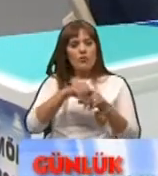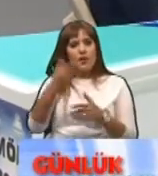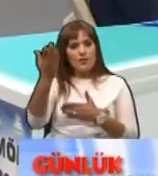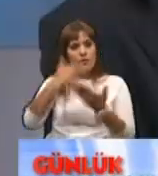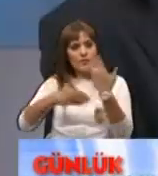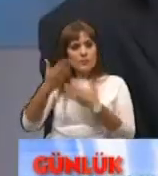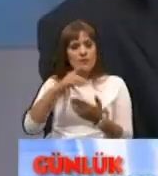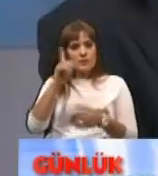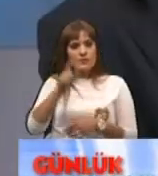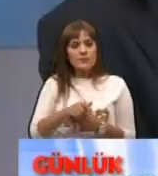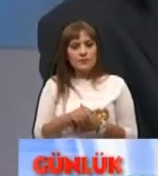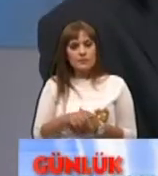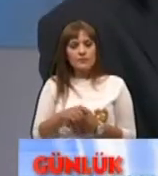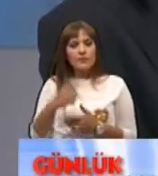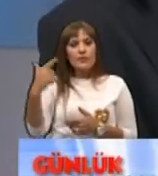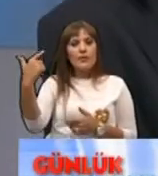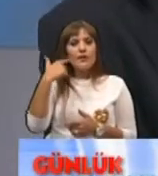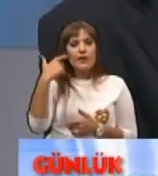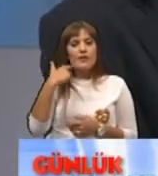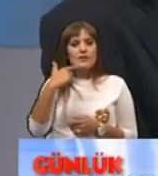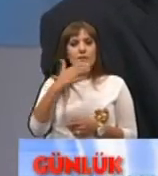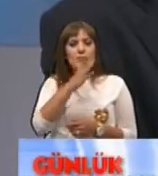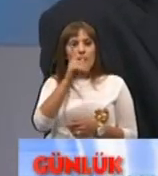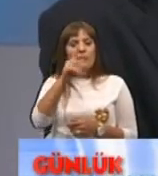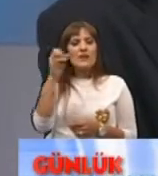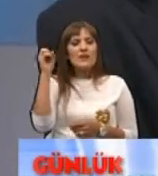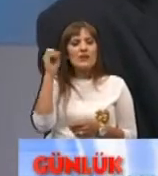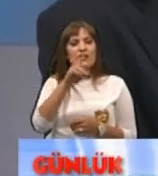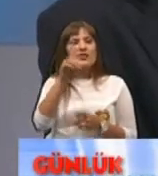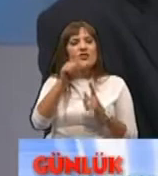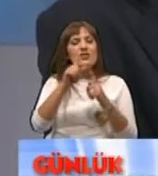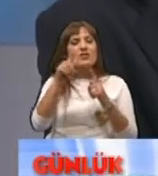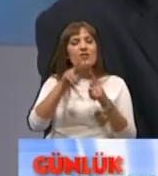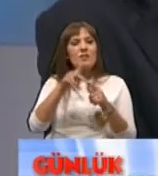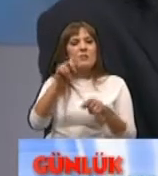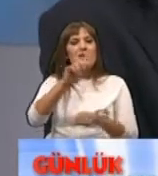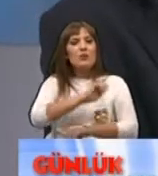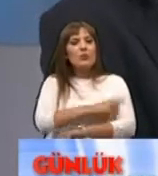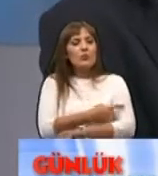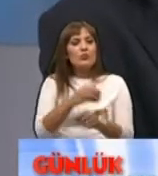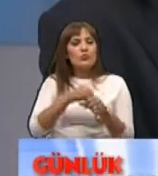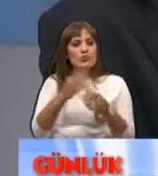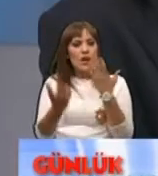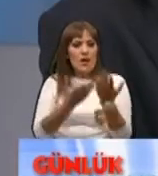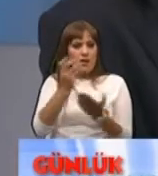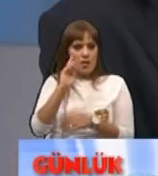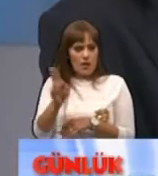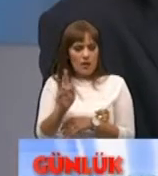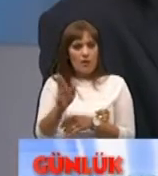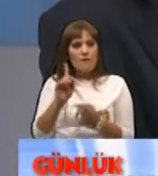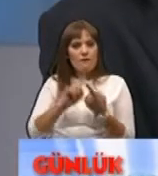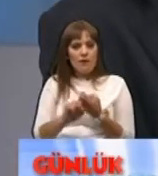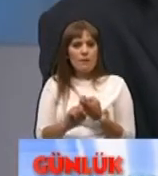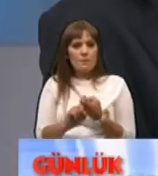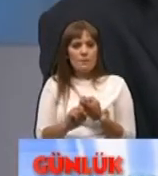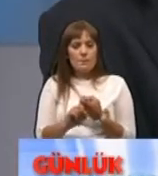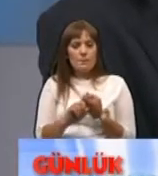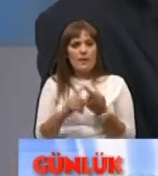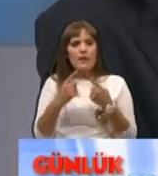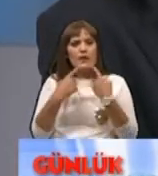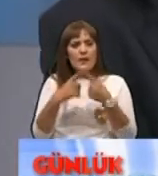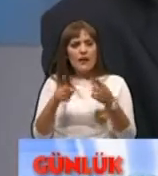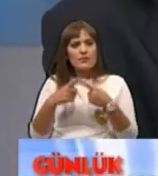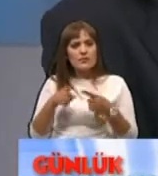mısınız? Lazer biliyorsunuz bir ışındır, bir enerji kaynağı ve